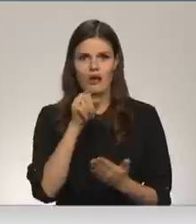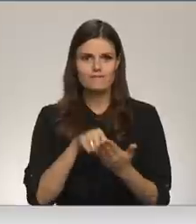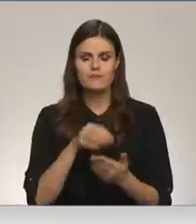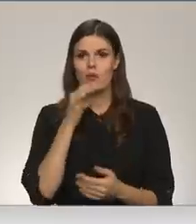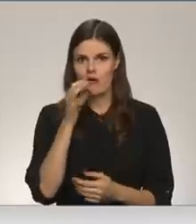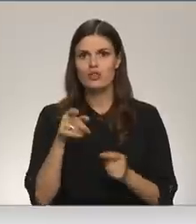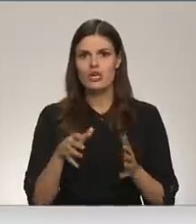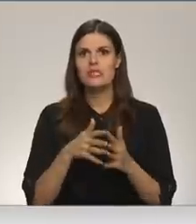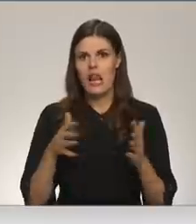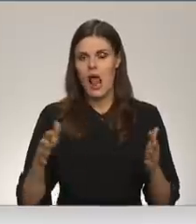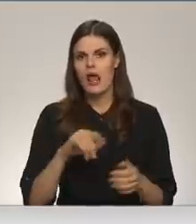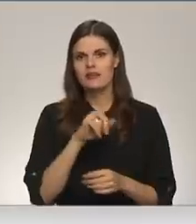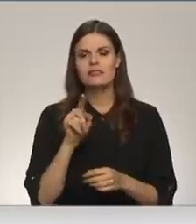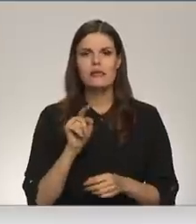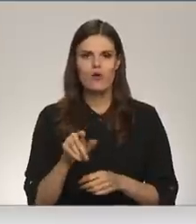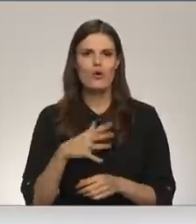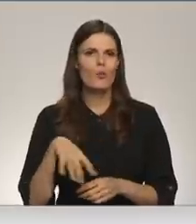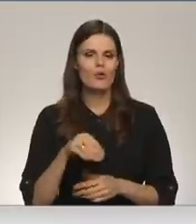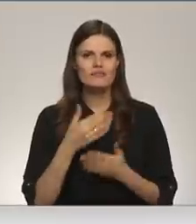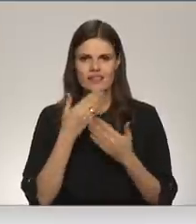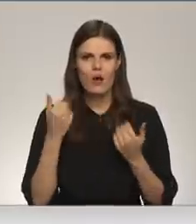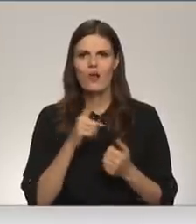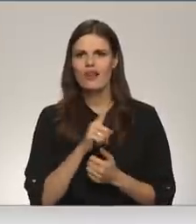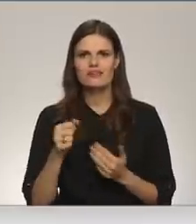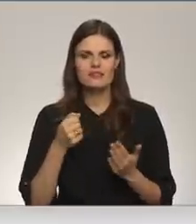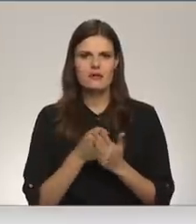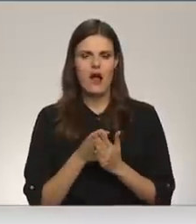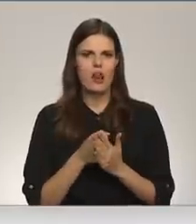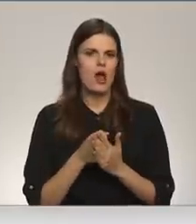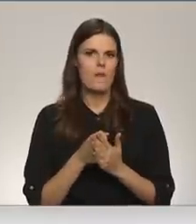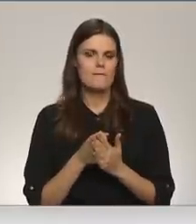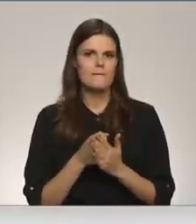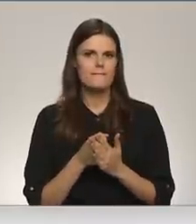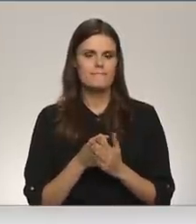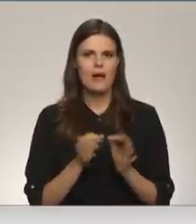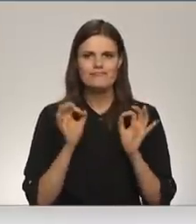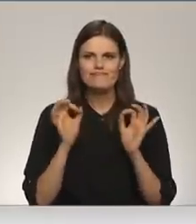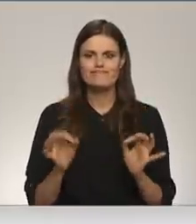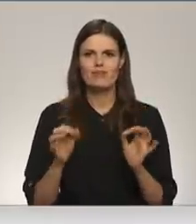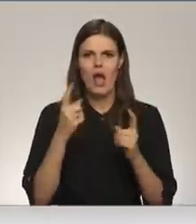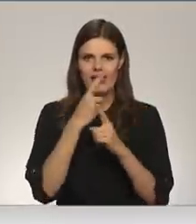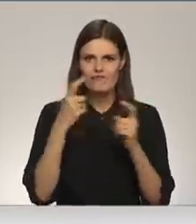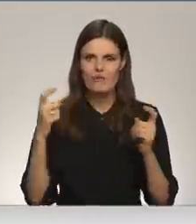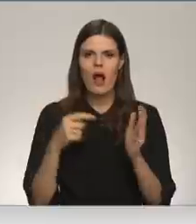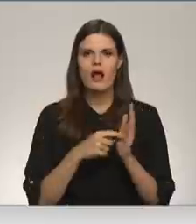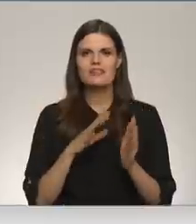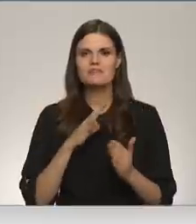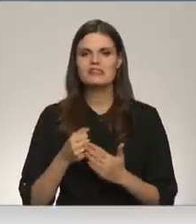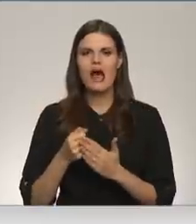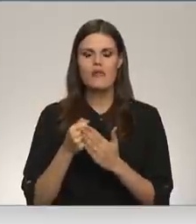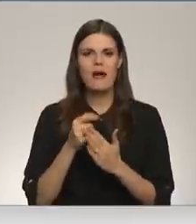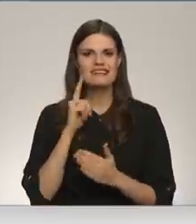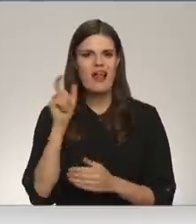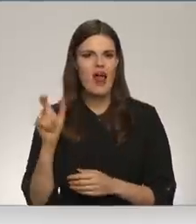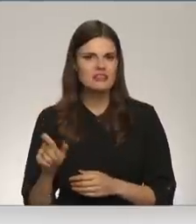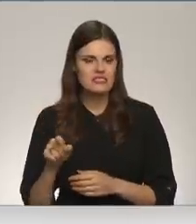ir lielais jautājums. Mums nav līdz galam arī leģitīmu datu par to, kāds ir bijis atbalsts. Pirms